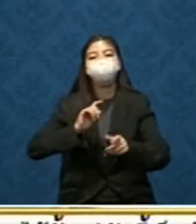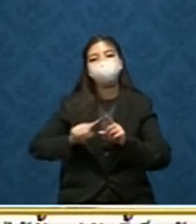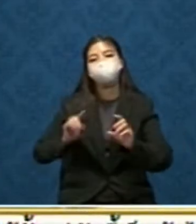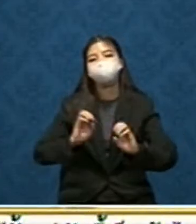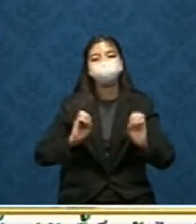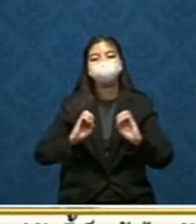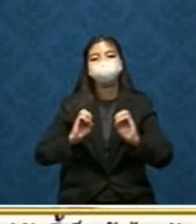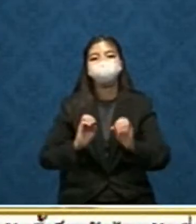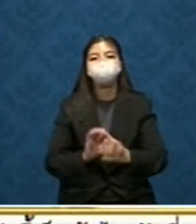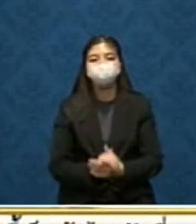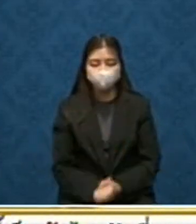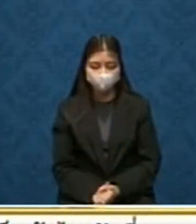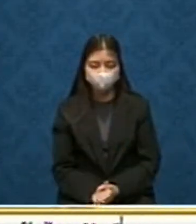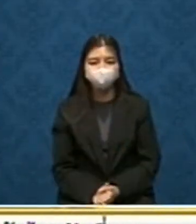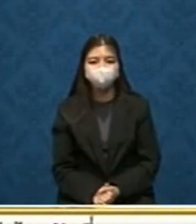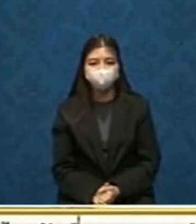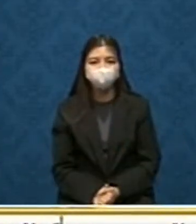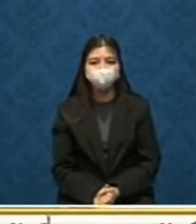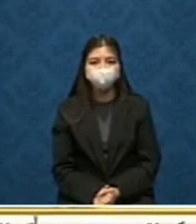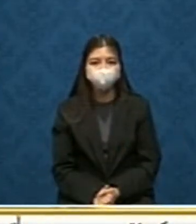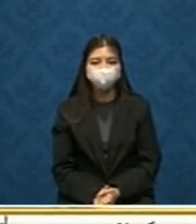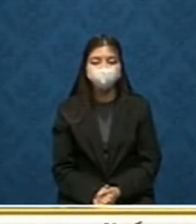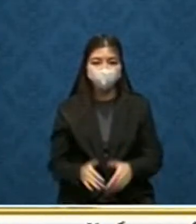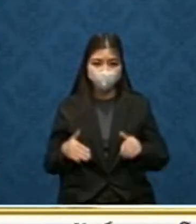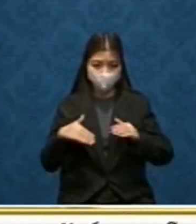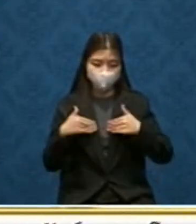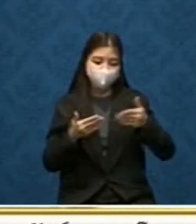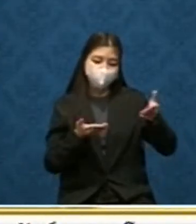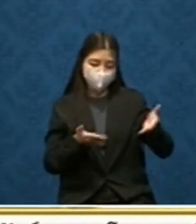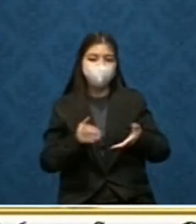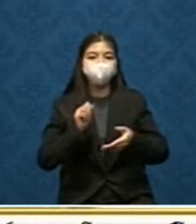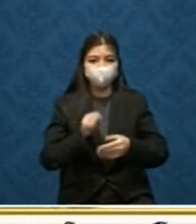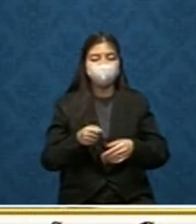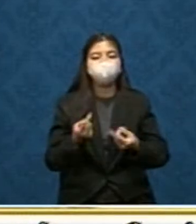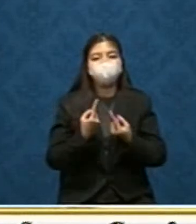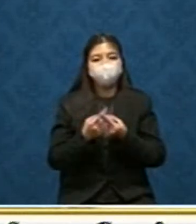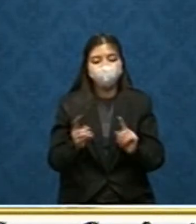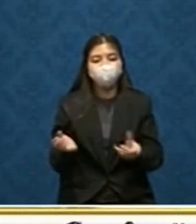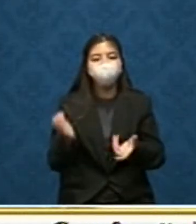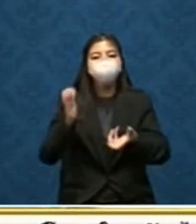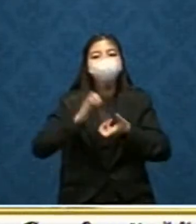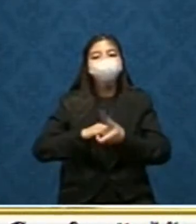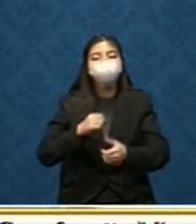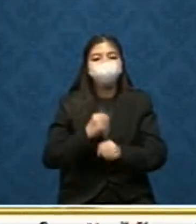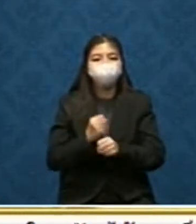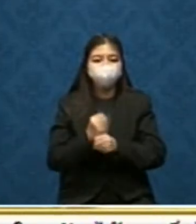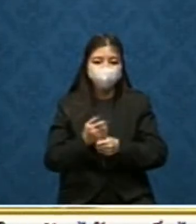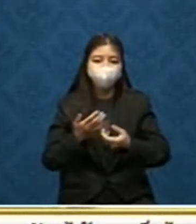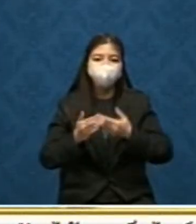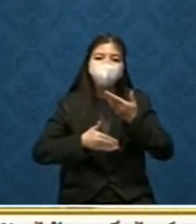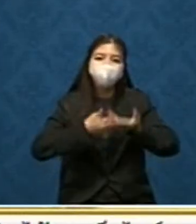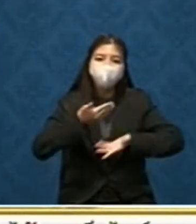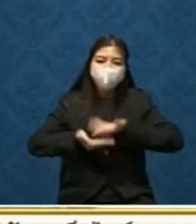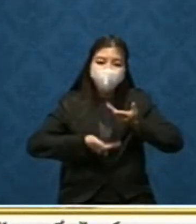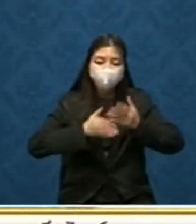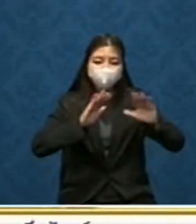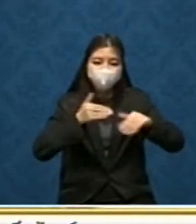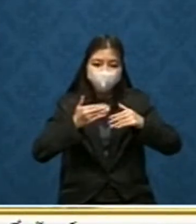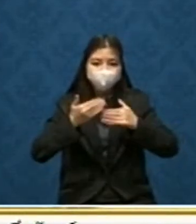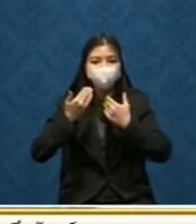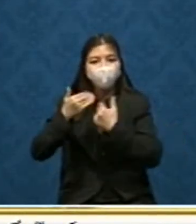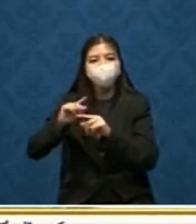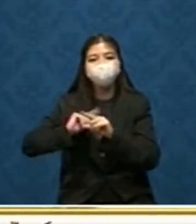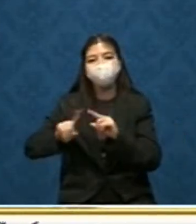เขาจะให้การรับถงขนาดเจรจาทางการค้าตรงนี้เองทเราถามหา